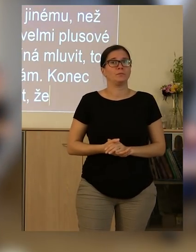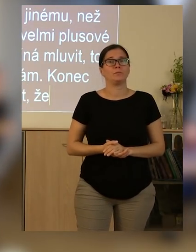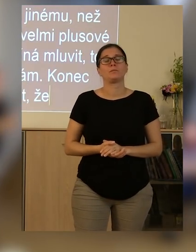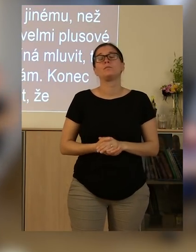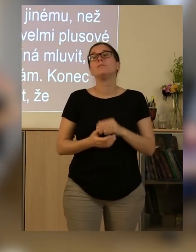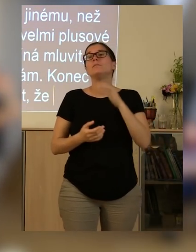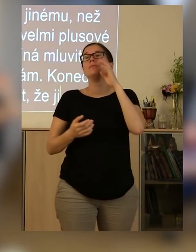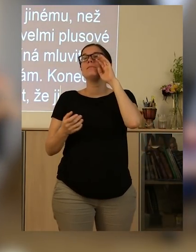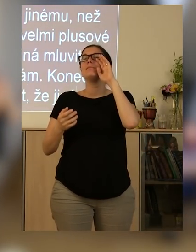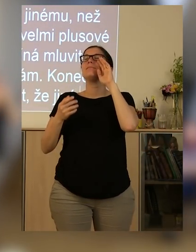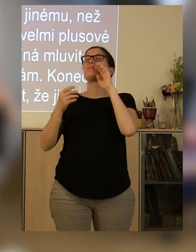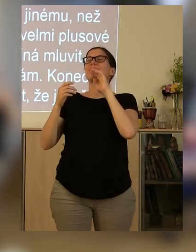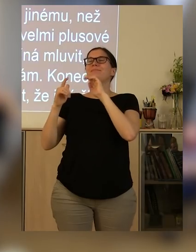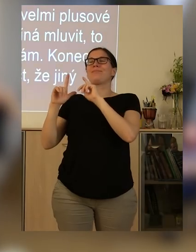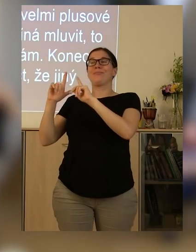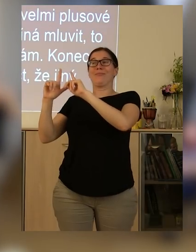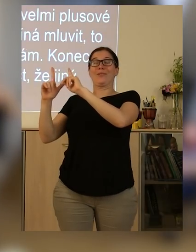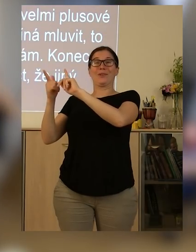jiný člověk